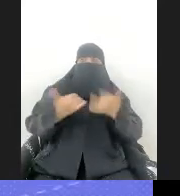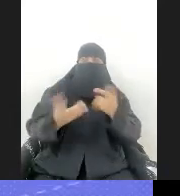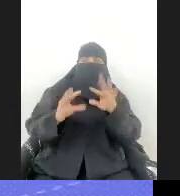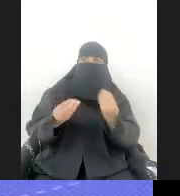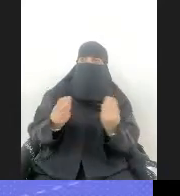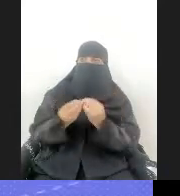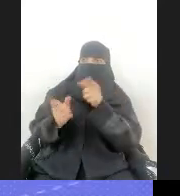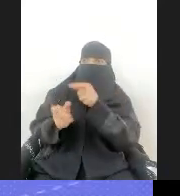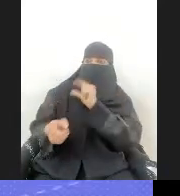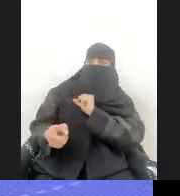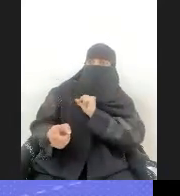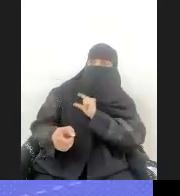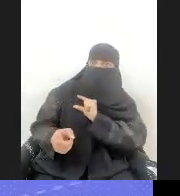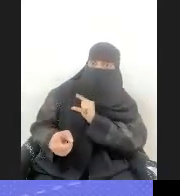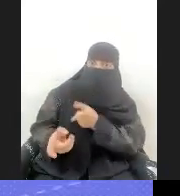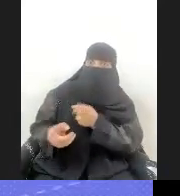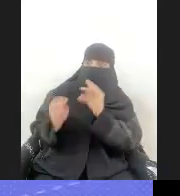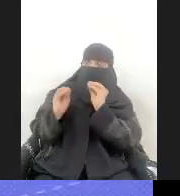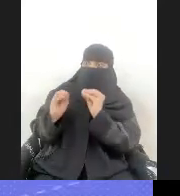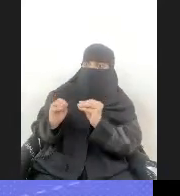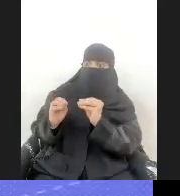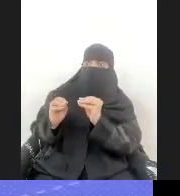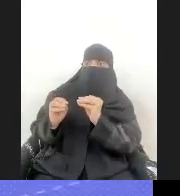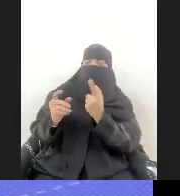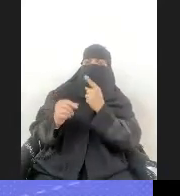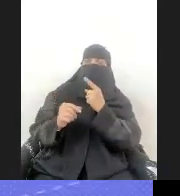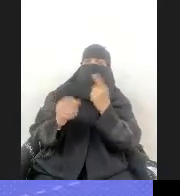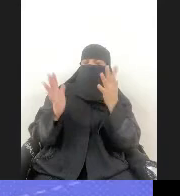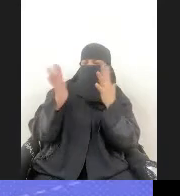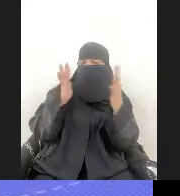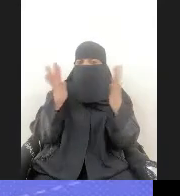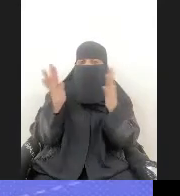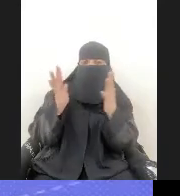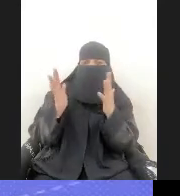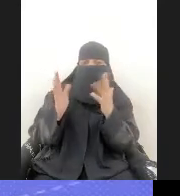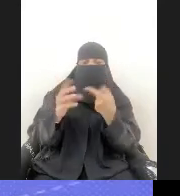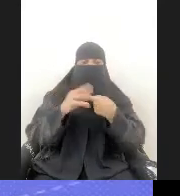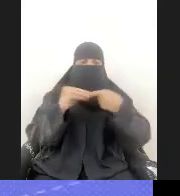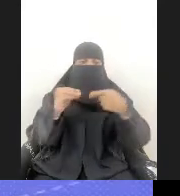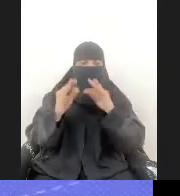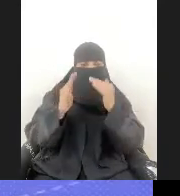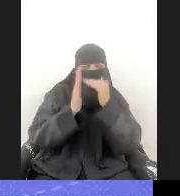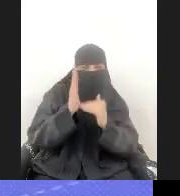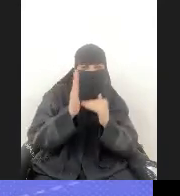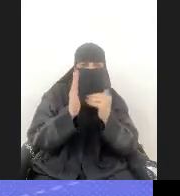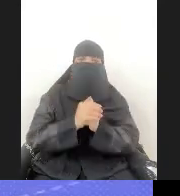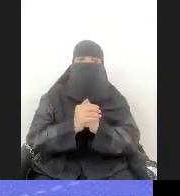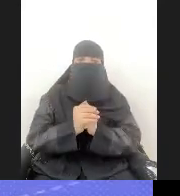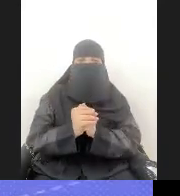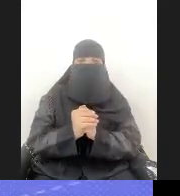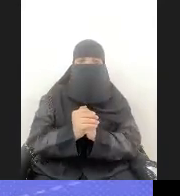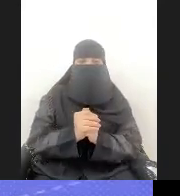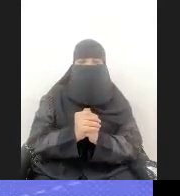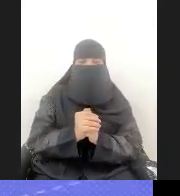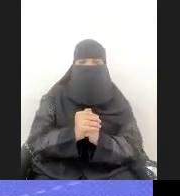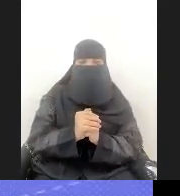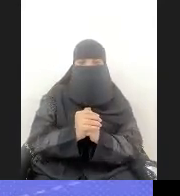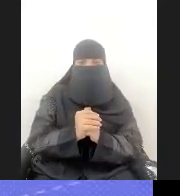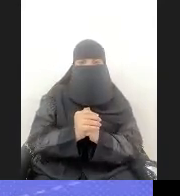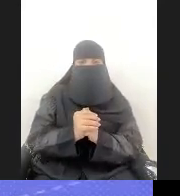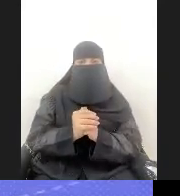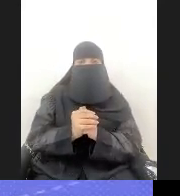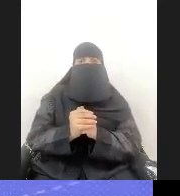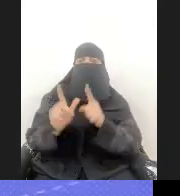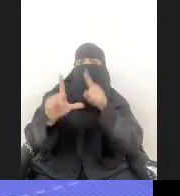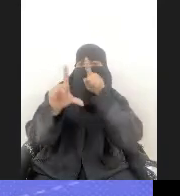يعيق عملية يعني كفاءة التعلم ربما. لكن المعيار في هذا هو